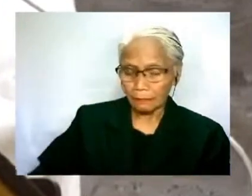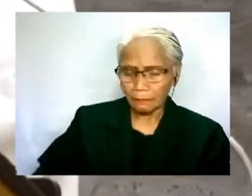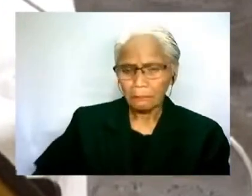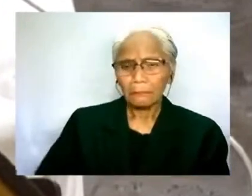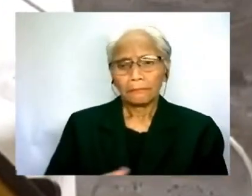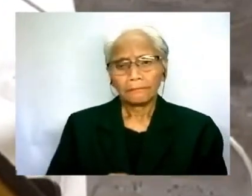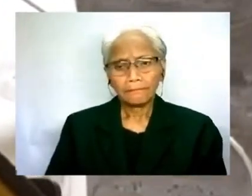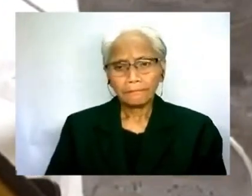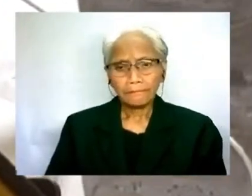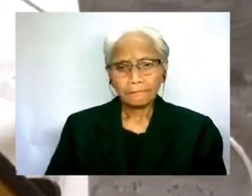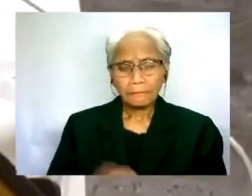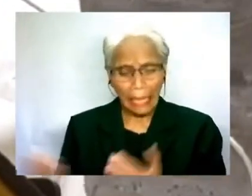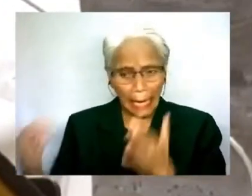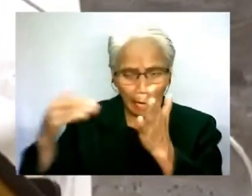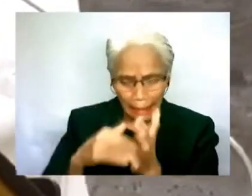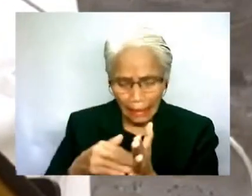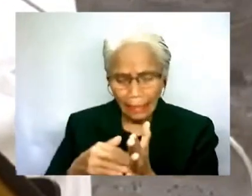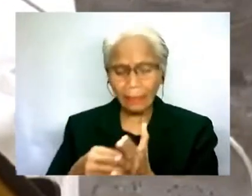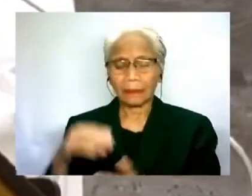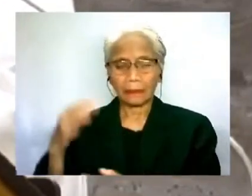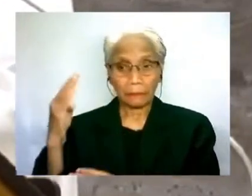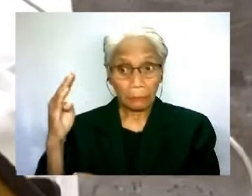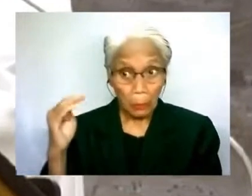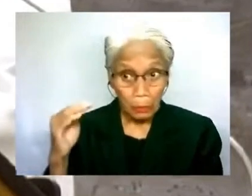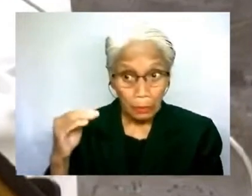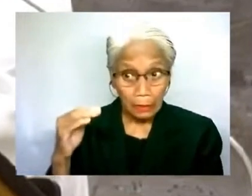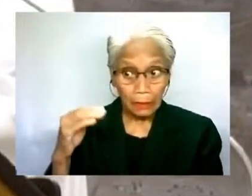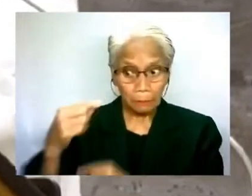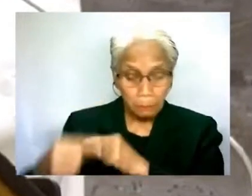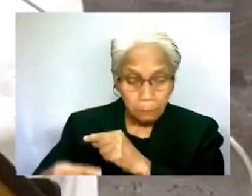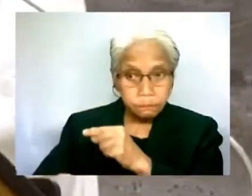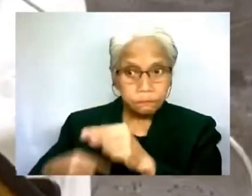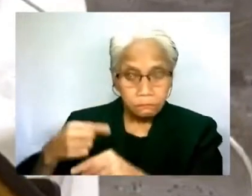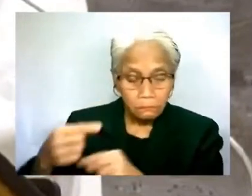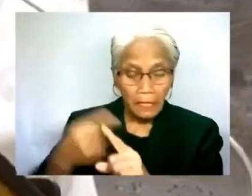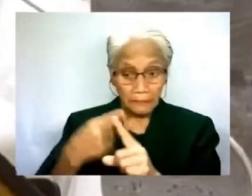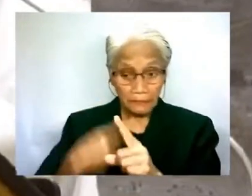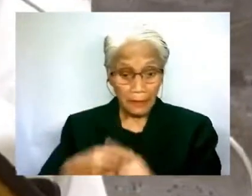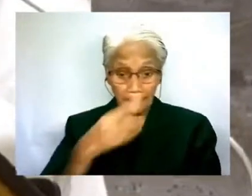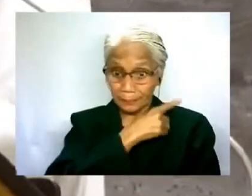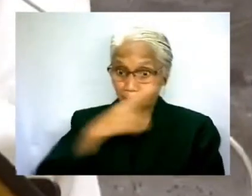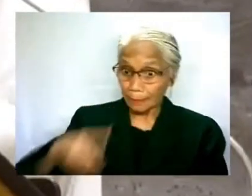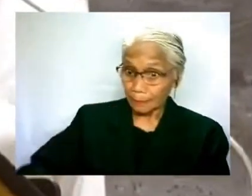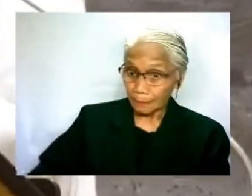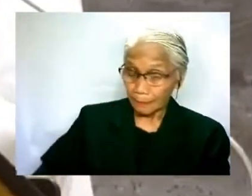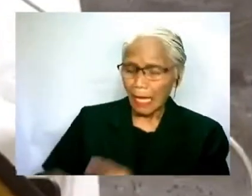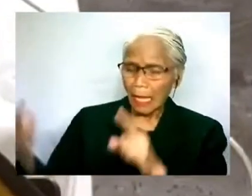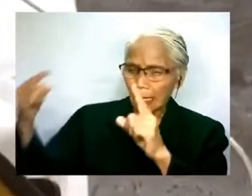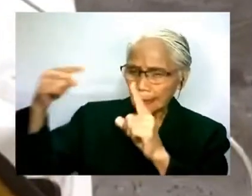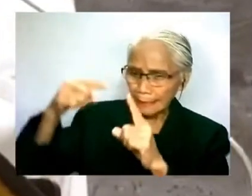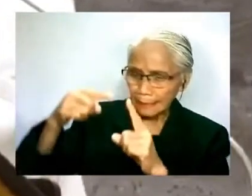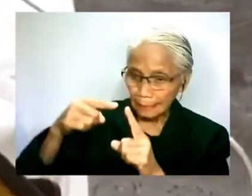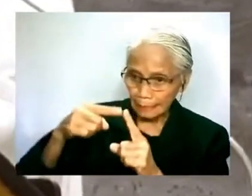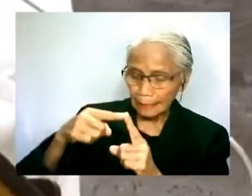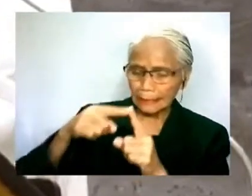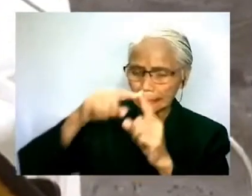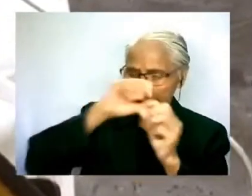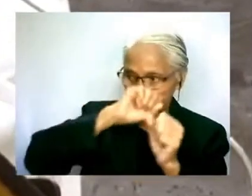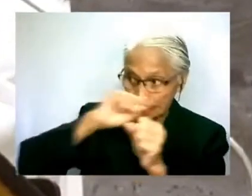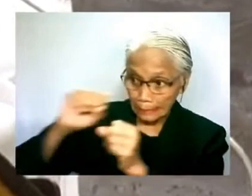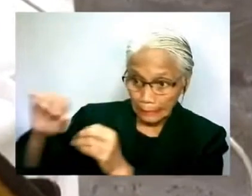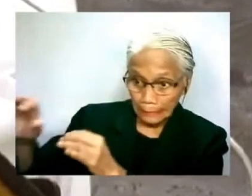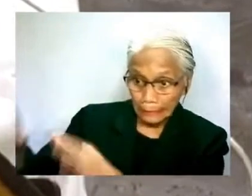14 ulit na henerasyon mula kay David hanggang sa pagkakatapon ng Israel sa